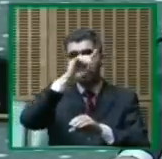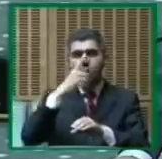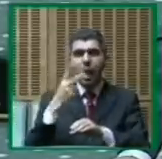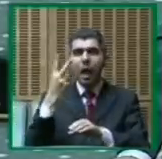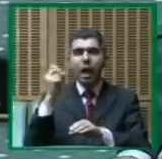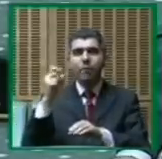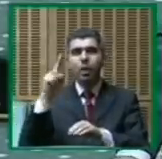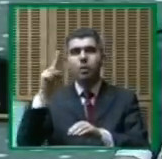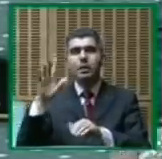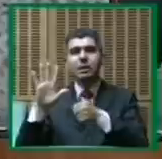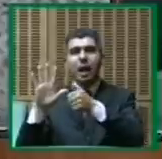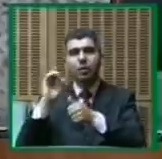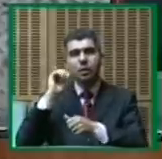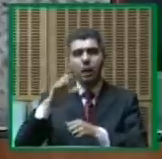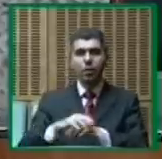2016. وشكرا لكم.